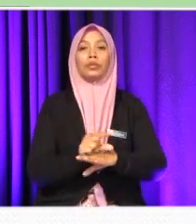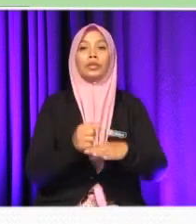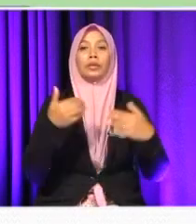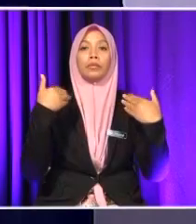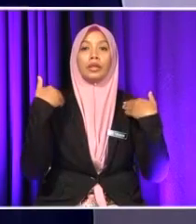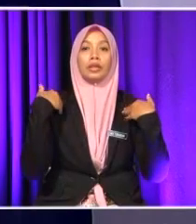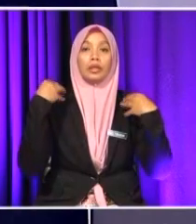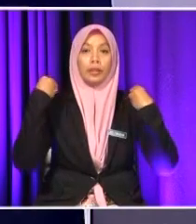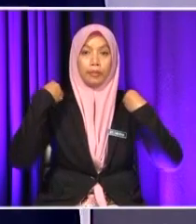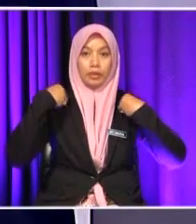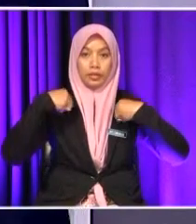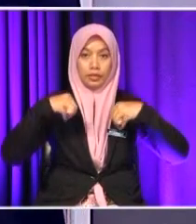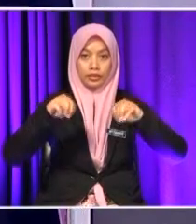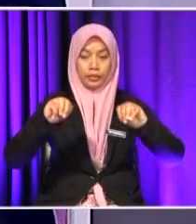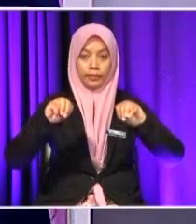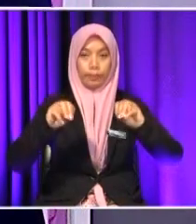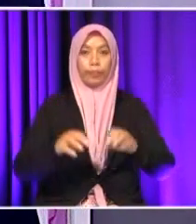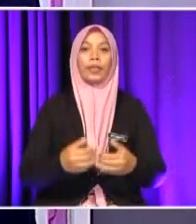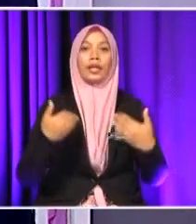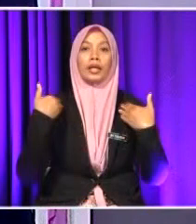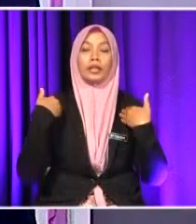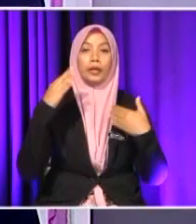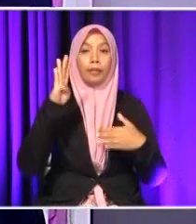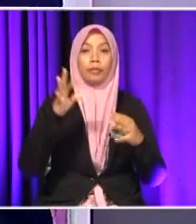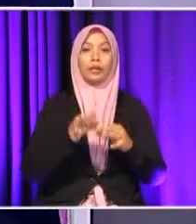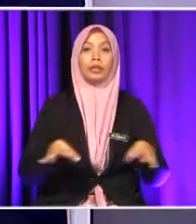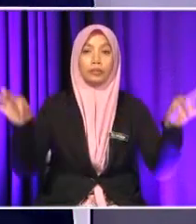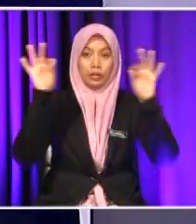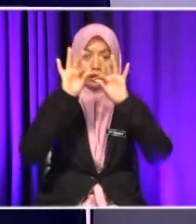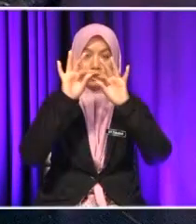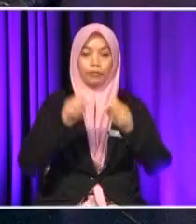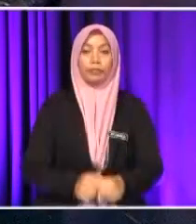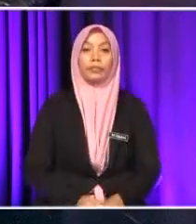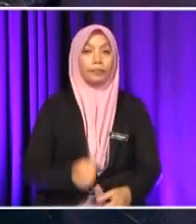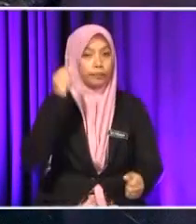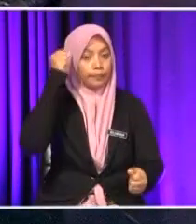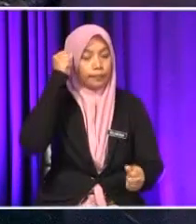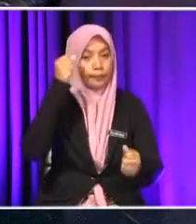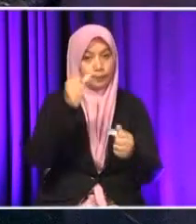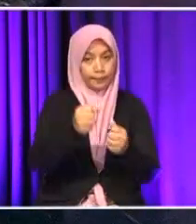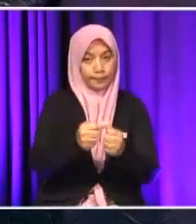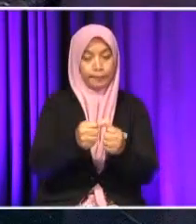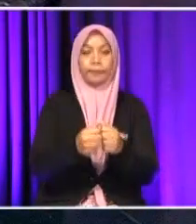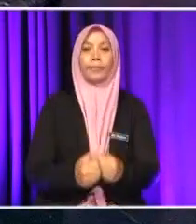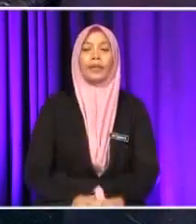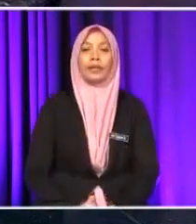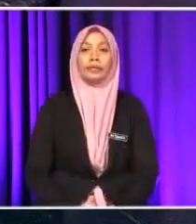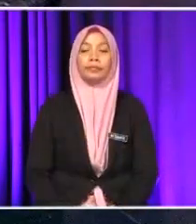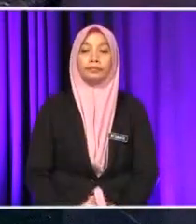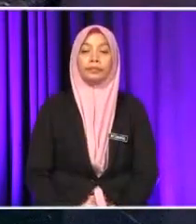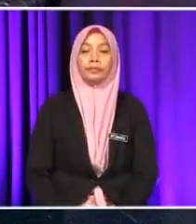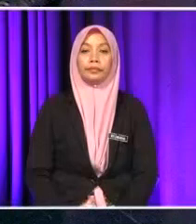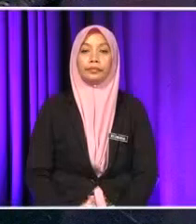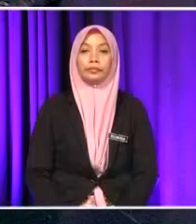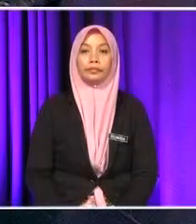di pasaran. Baik. Okey, jadi empat kepentingan ni perlu kita ingat. Okey, itu dia Cikgu Hafiz kan, mengenai